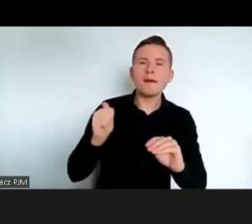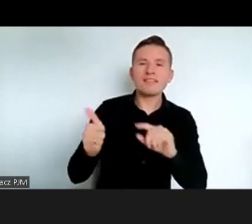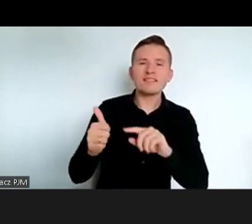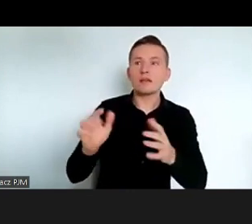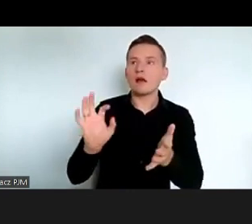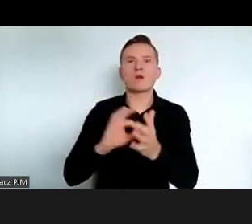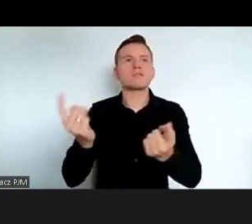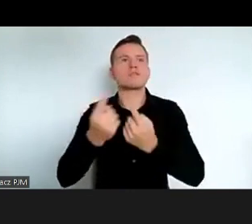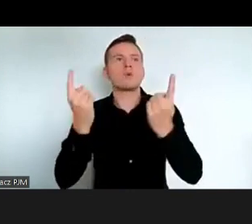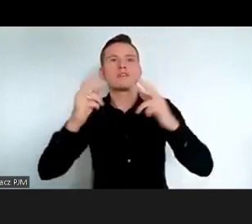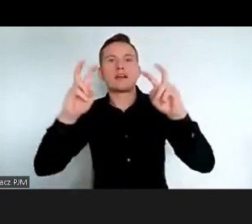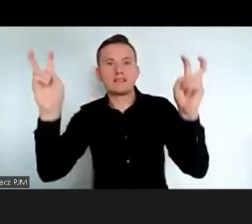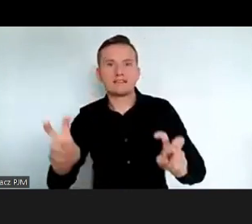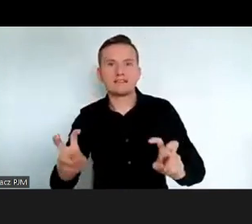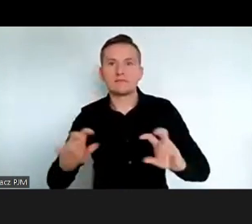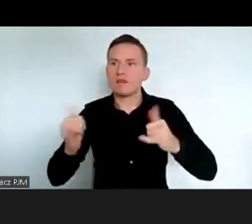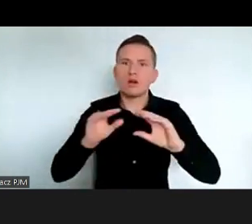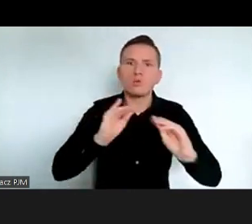kryzysowych.